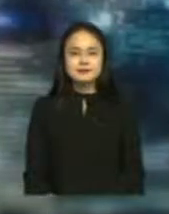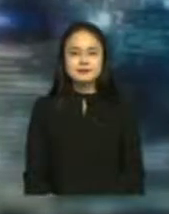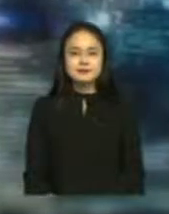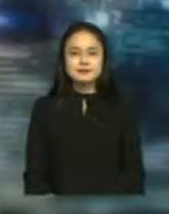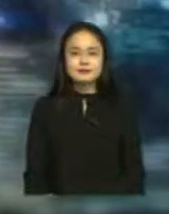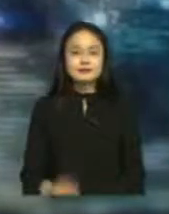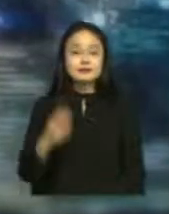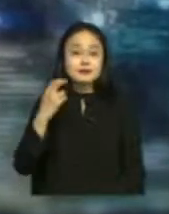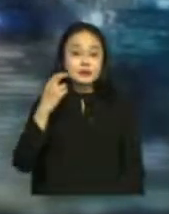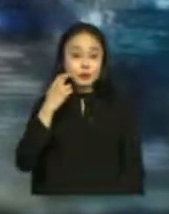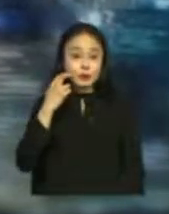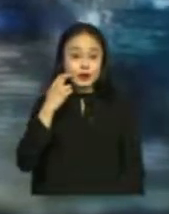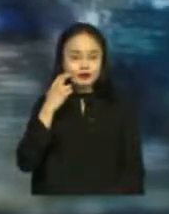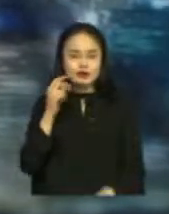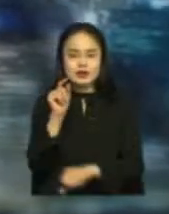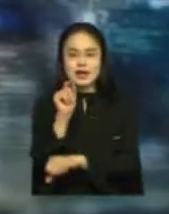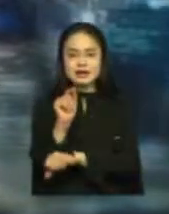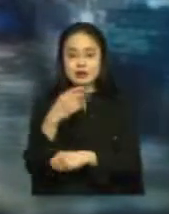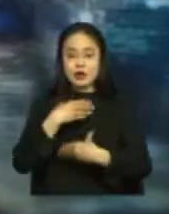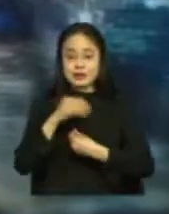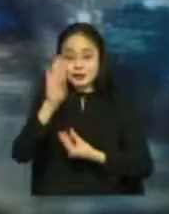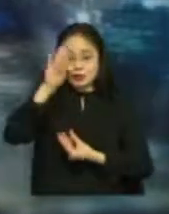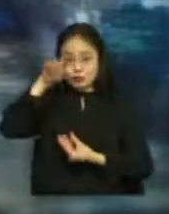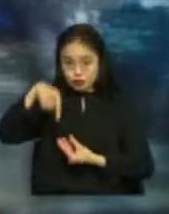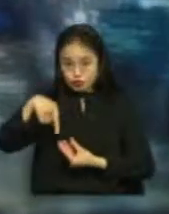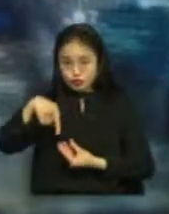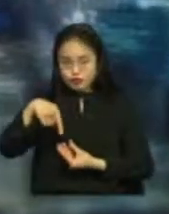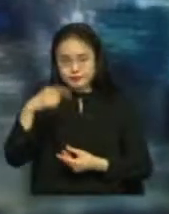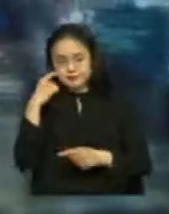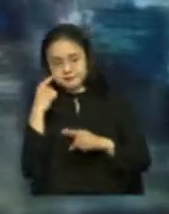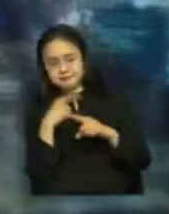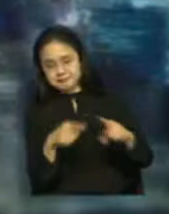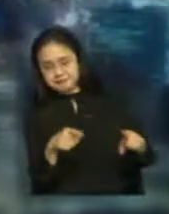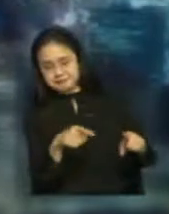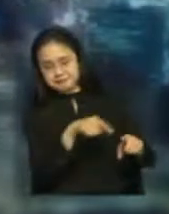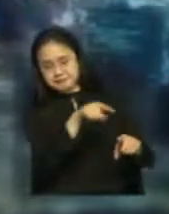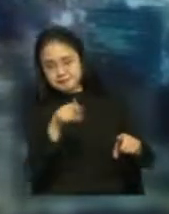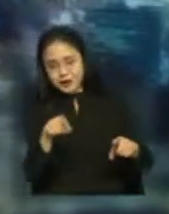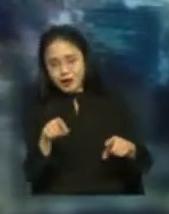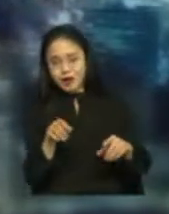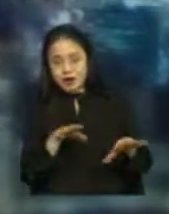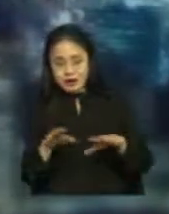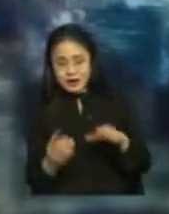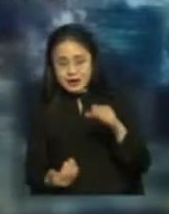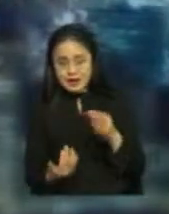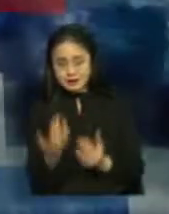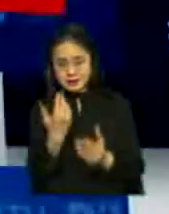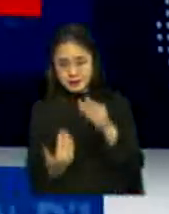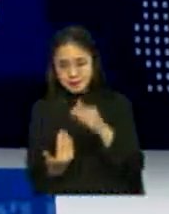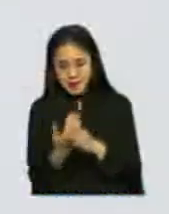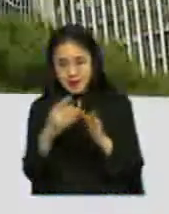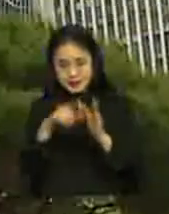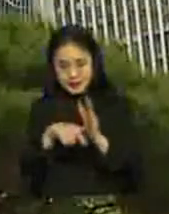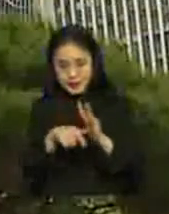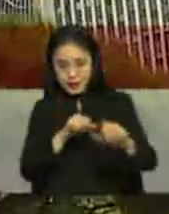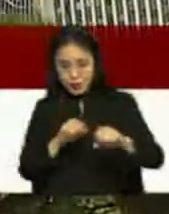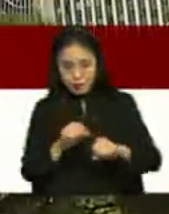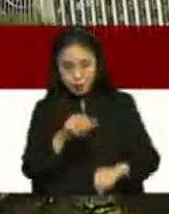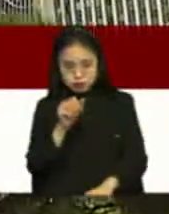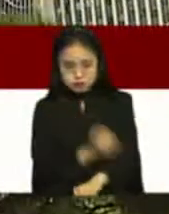송파구가 행정안전부 주관으로 실시된 올해 재난관리 평가에서 전국 최우수 기관으로 선정됐습니다